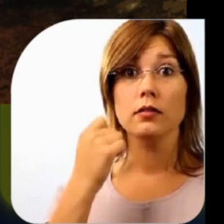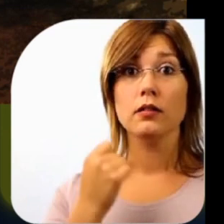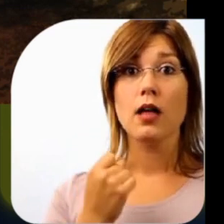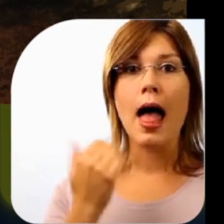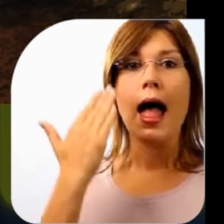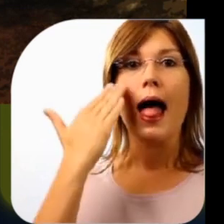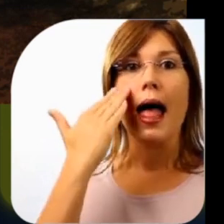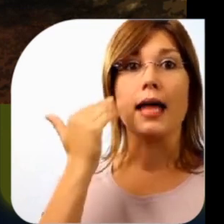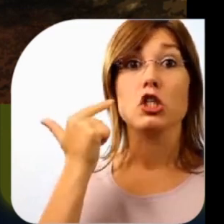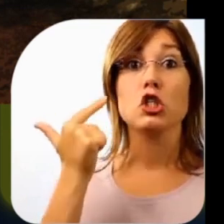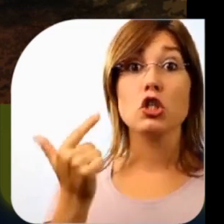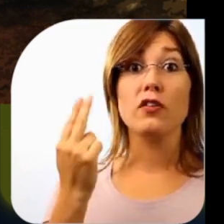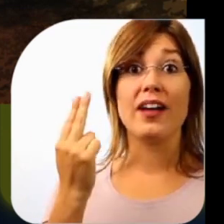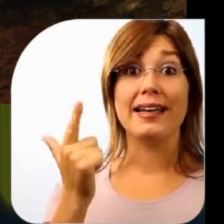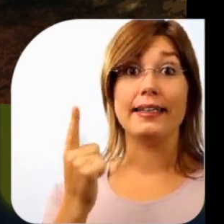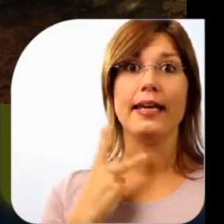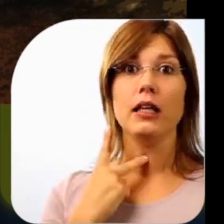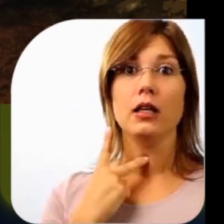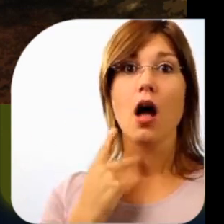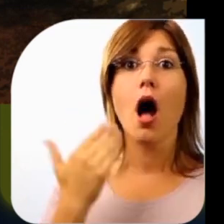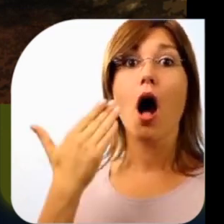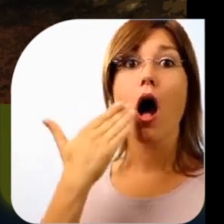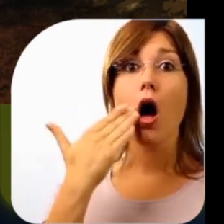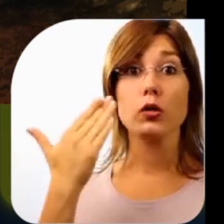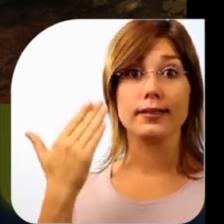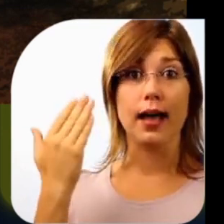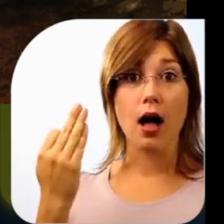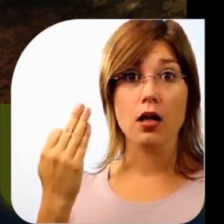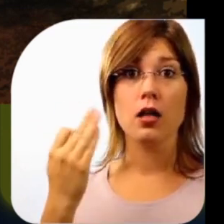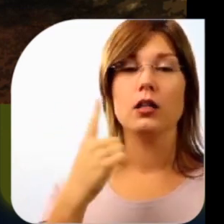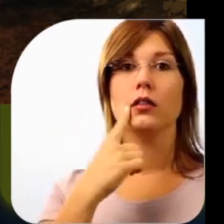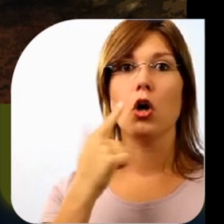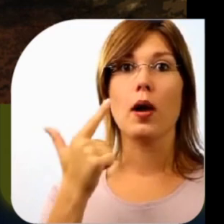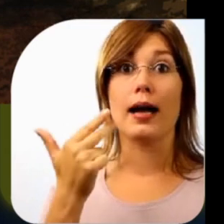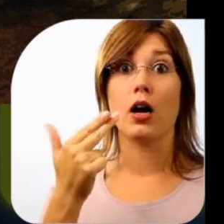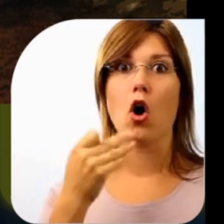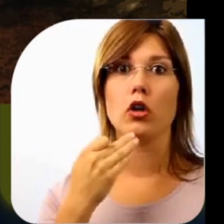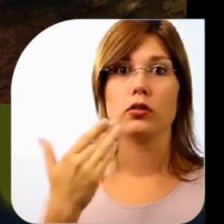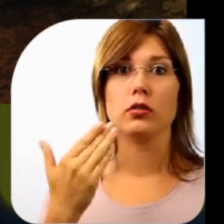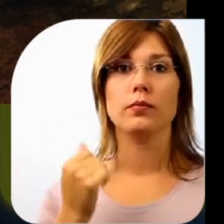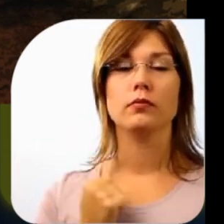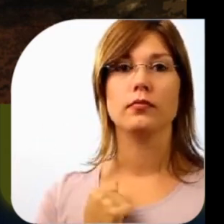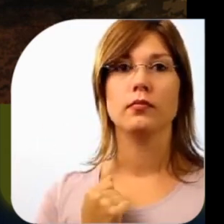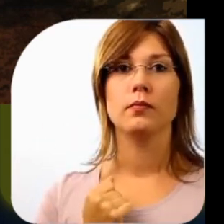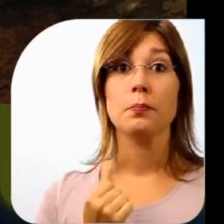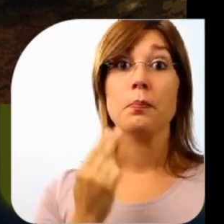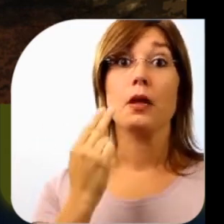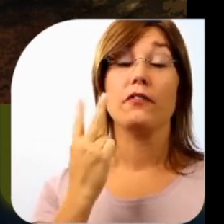Soudain, un chevalier entra dans la grotte.